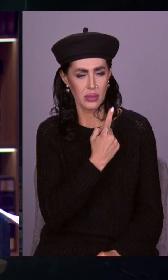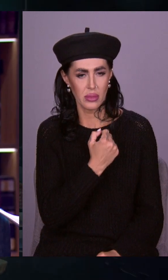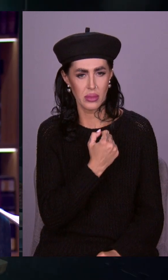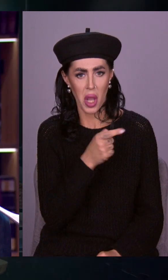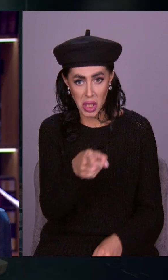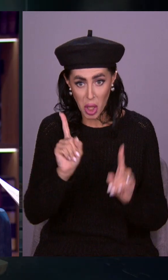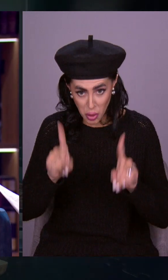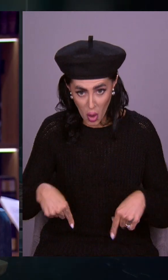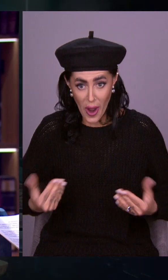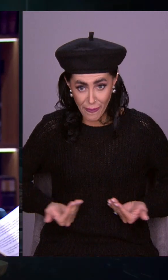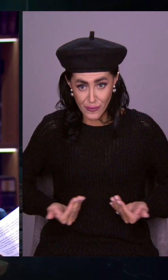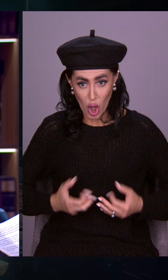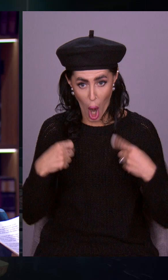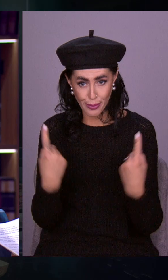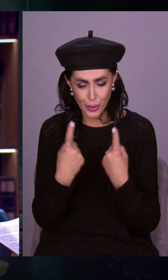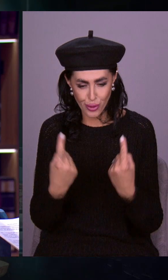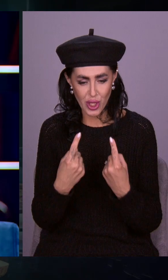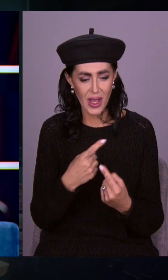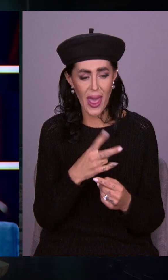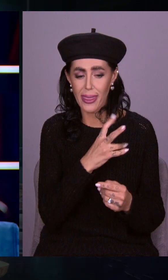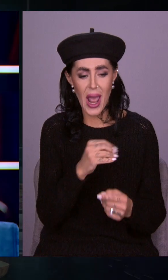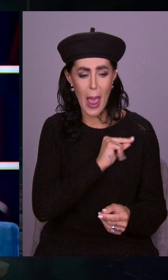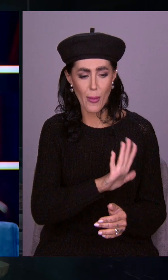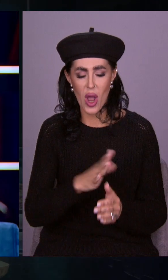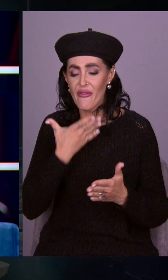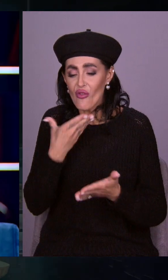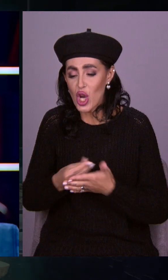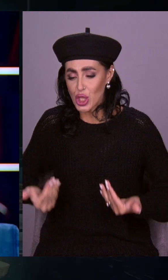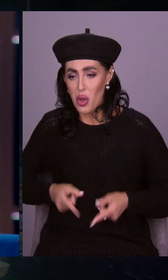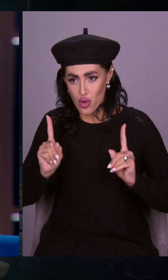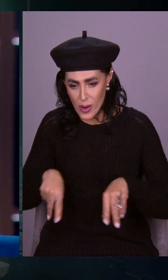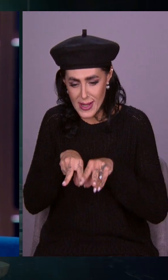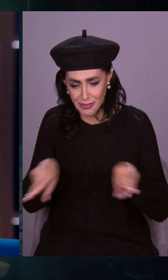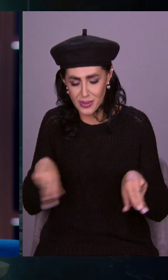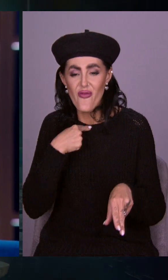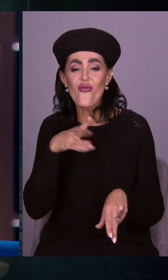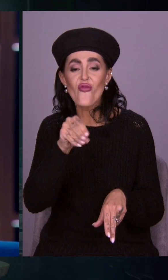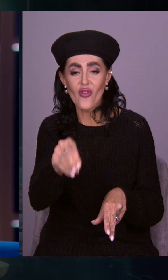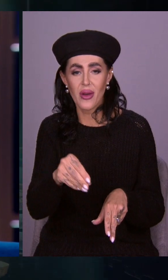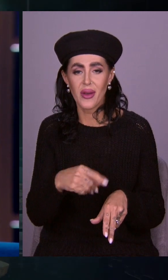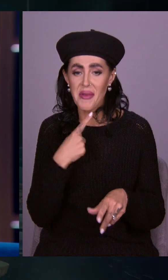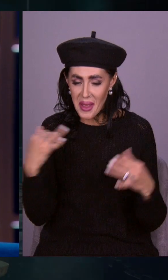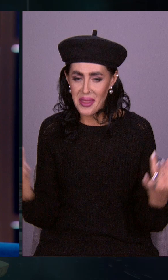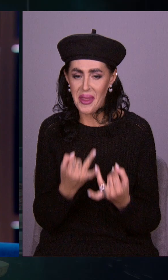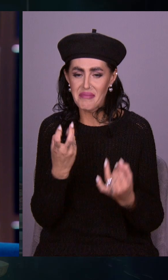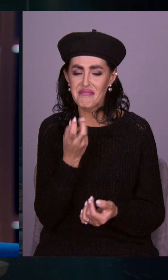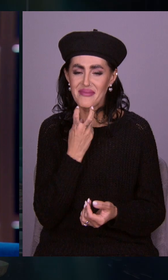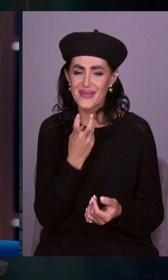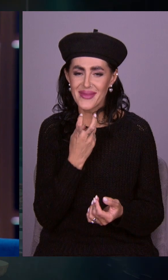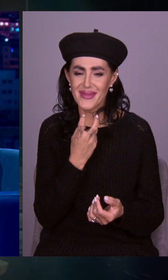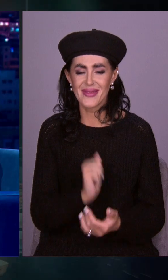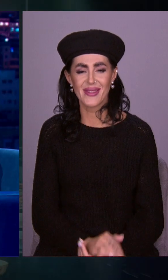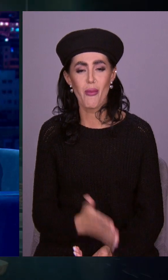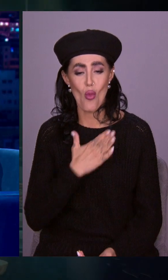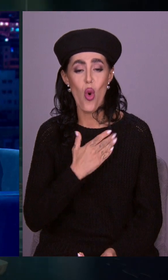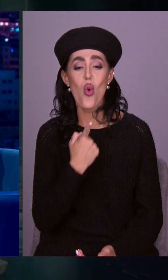так розмовляєте. А, тобто він думав, що ти робиш якийсь тумблірочок, так? А потім отак от якось так, ні-ні, нічого не міняється, так,